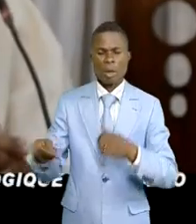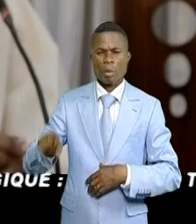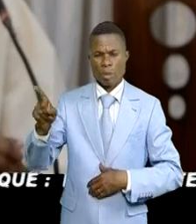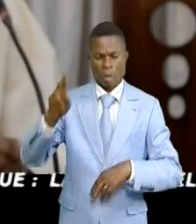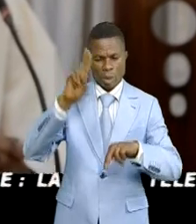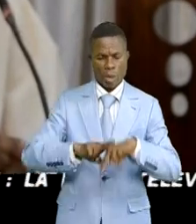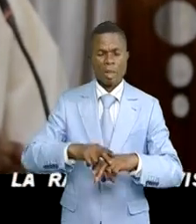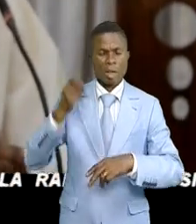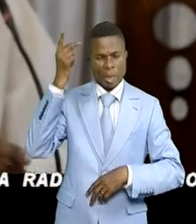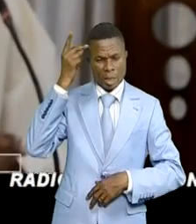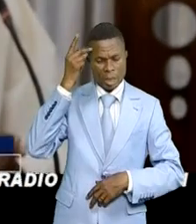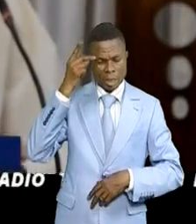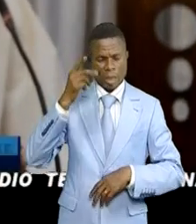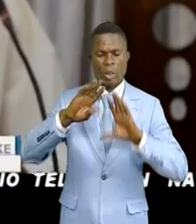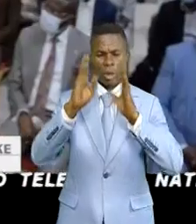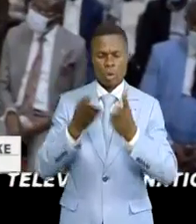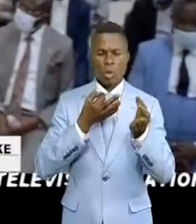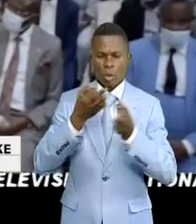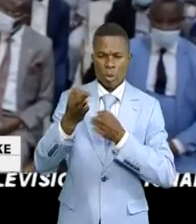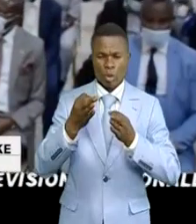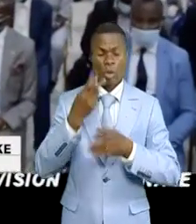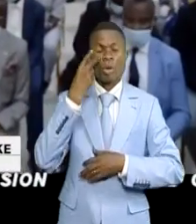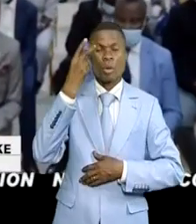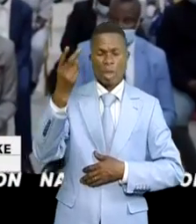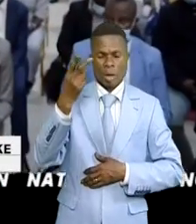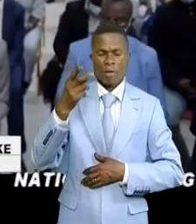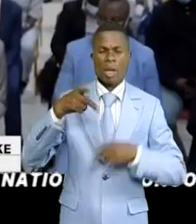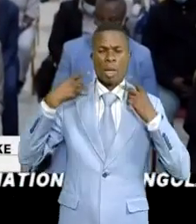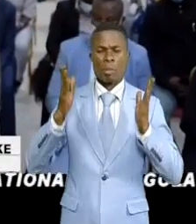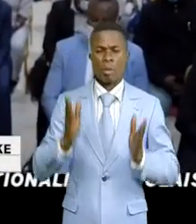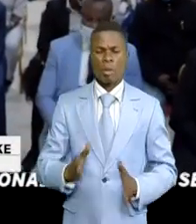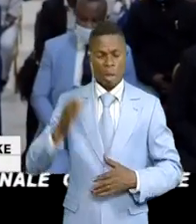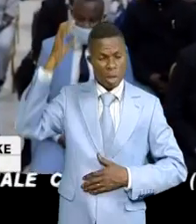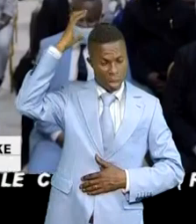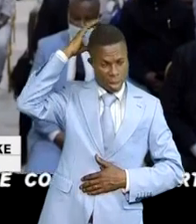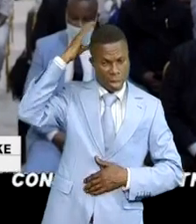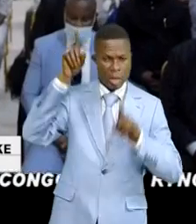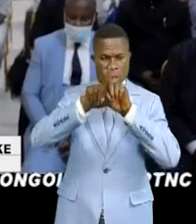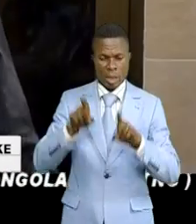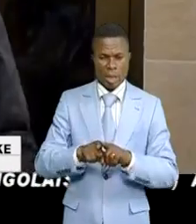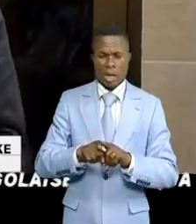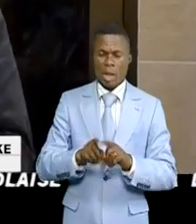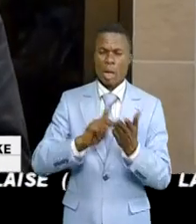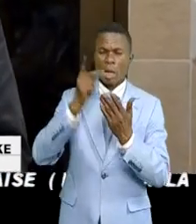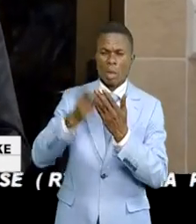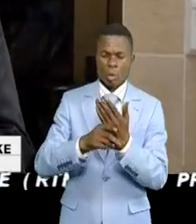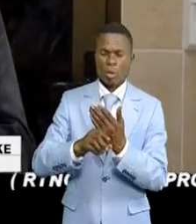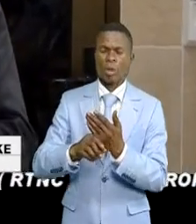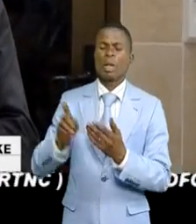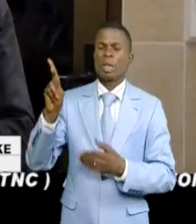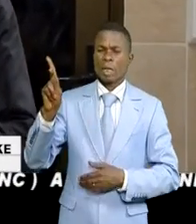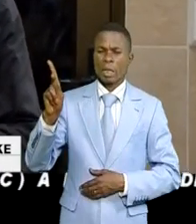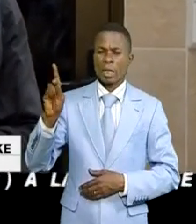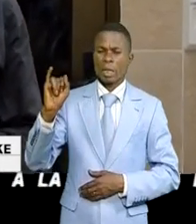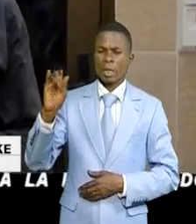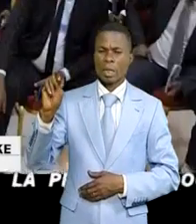vivant à Kinshasa, tout en expliquant sa vision pastorale de l'évêque et la carte postale du diocèse de Kindu.